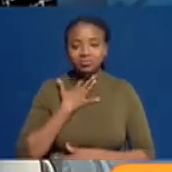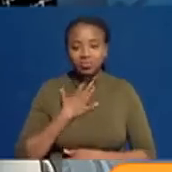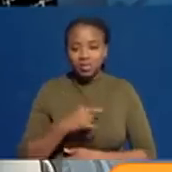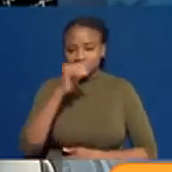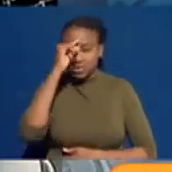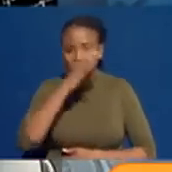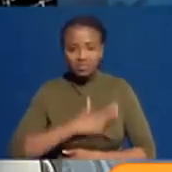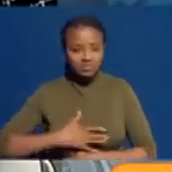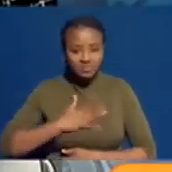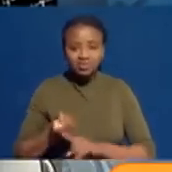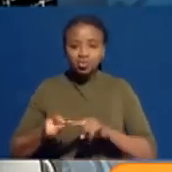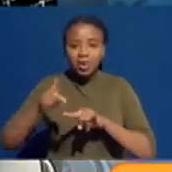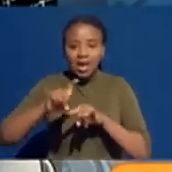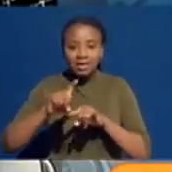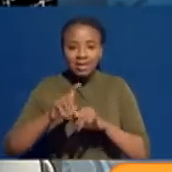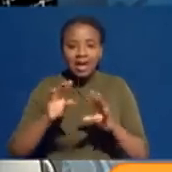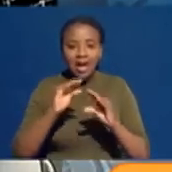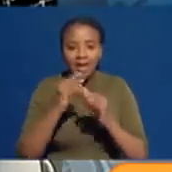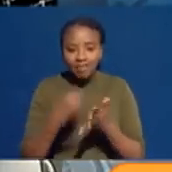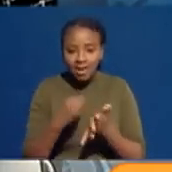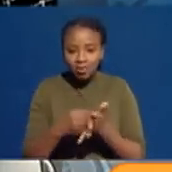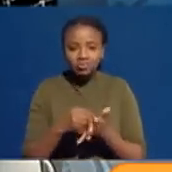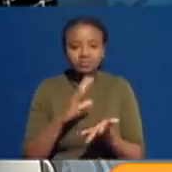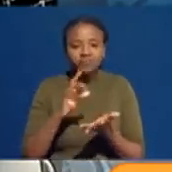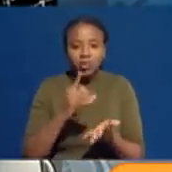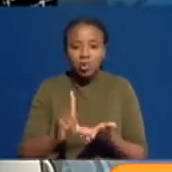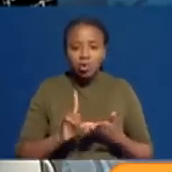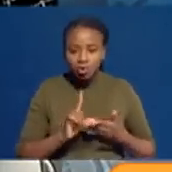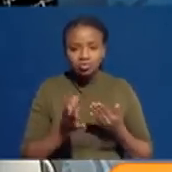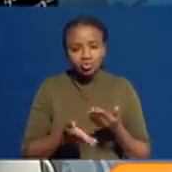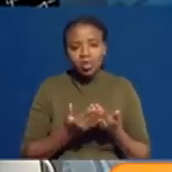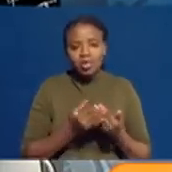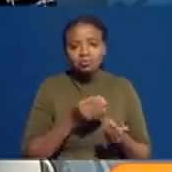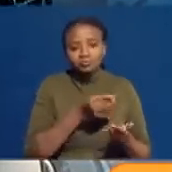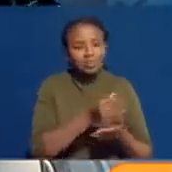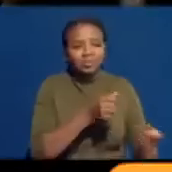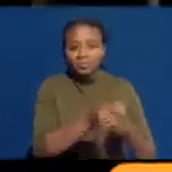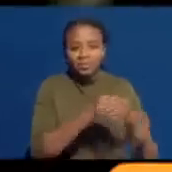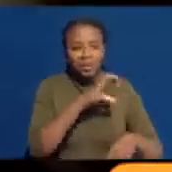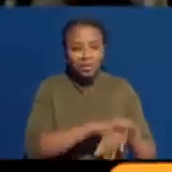serikali kuongeza mkopo wanaotoa ili waweze kuzalisha na kurejesha baada ya wiki mbili.